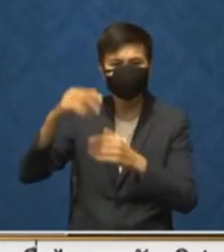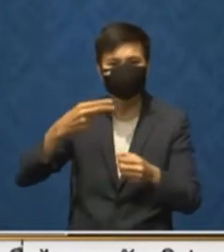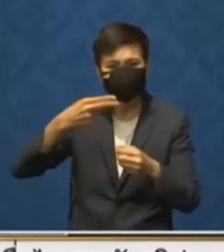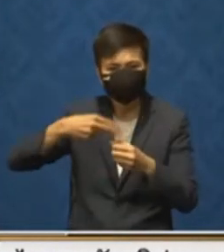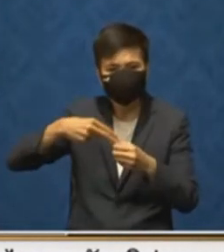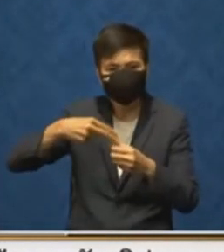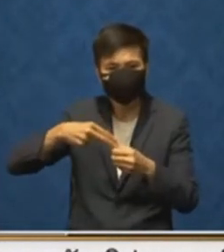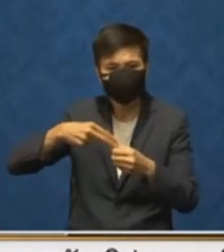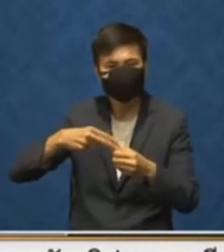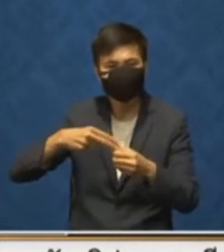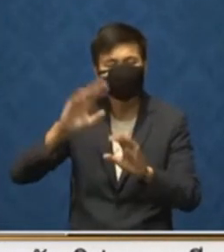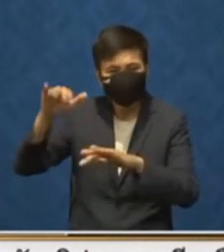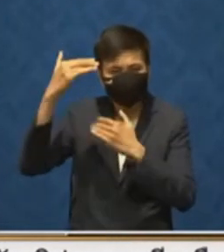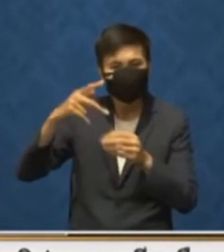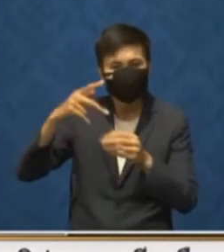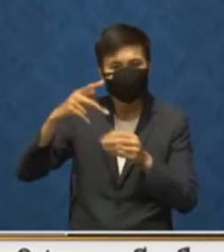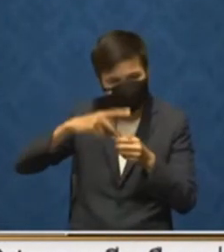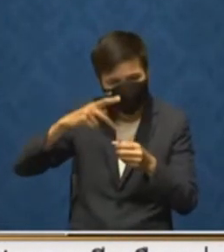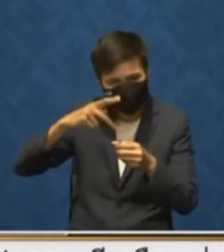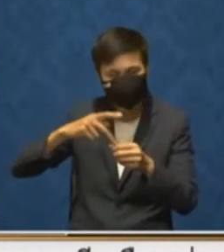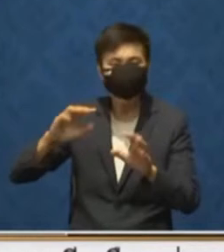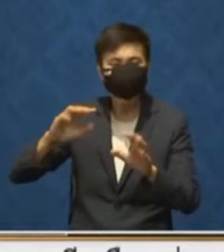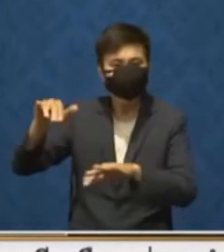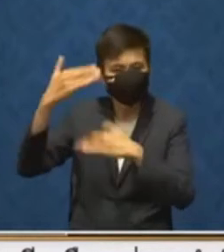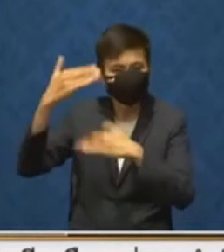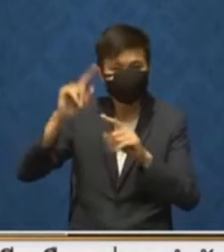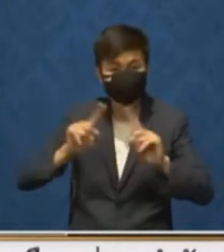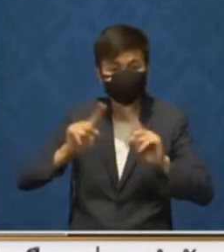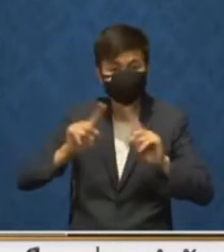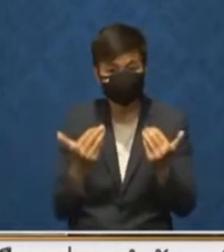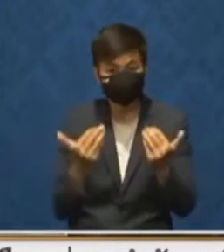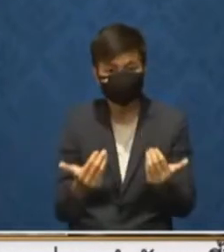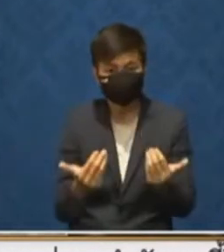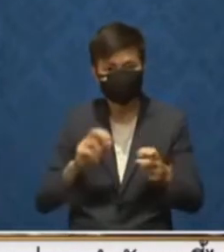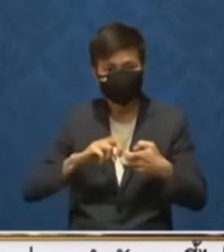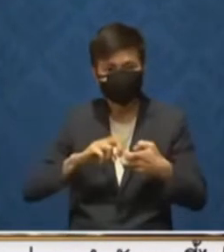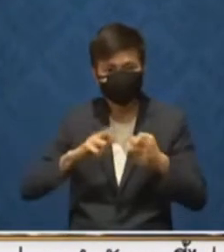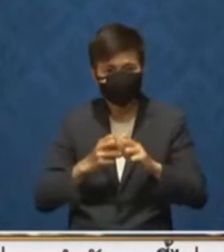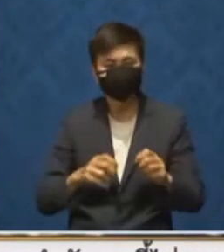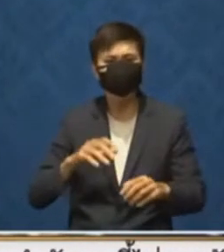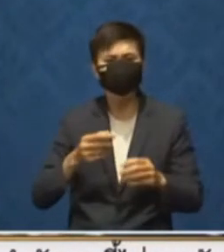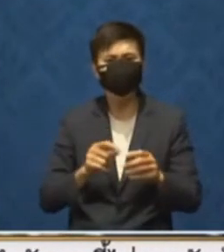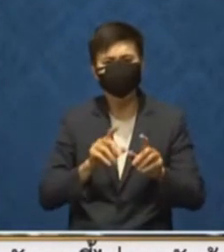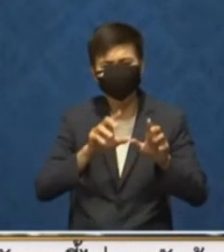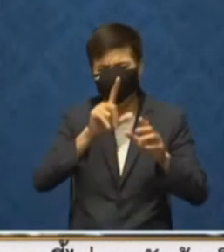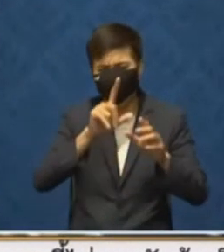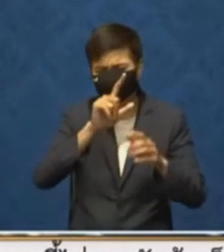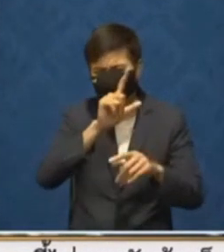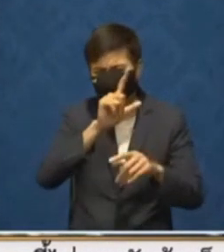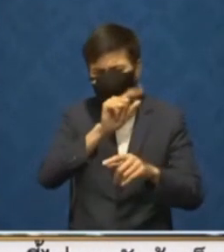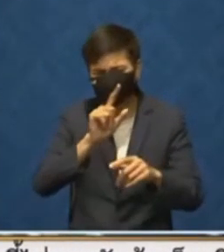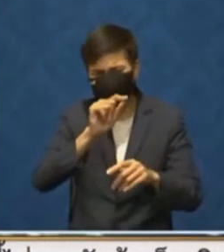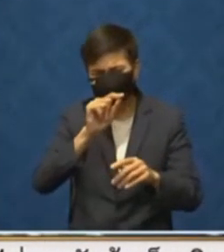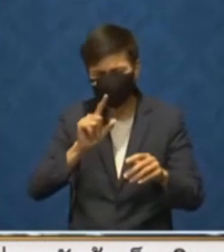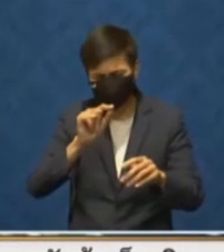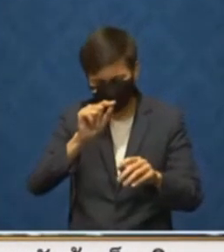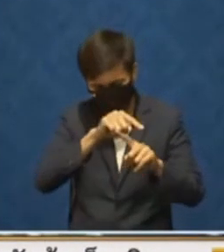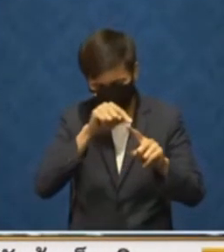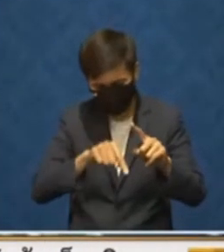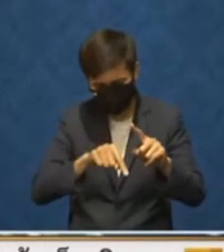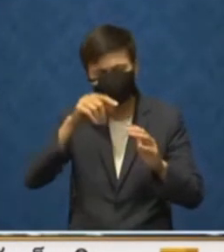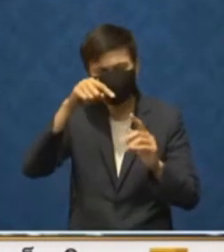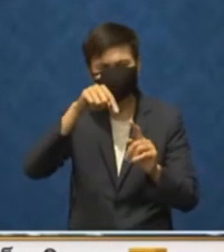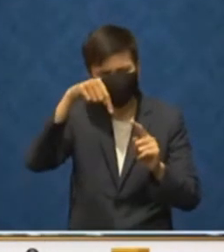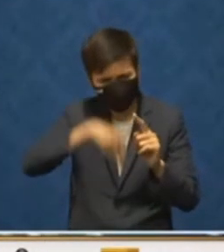น้ำมันก็นำเข้าก๊าซก็นำเข้าแต่ทุกวันนี้มันมีปัญหาตกลงไป 20กว่าเปอร์เซ็นต์แต่ท่านก็เลยต้องไปนำเข้า